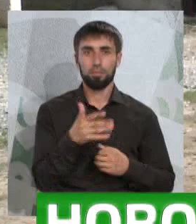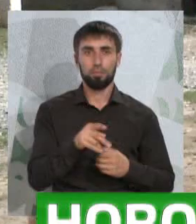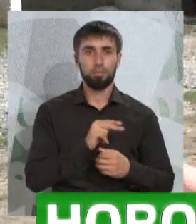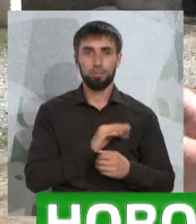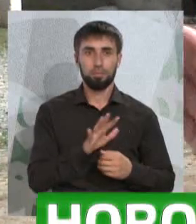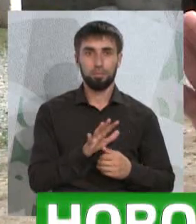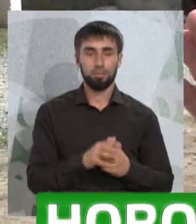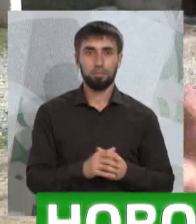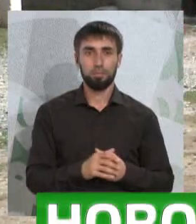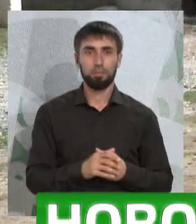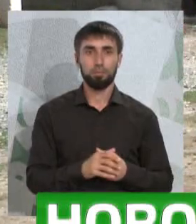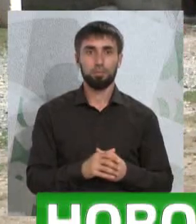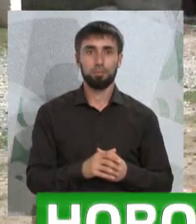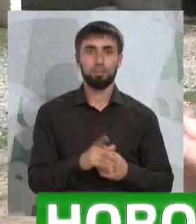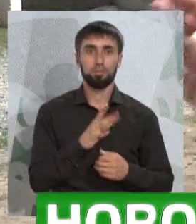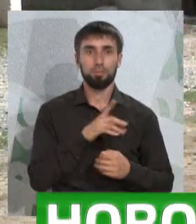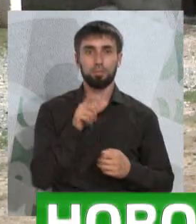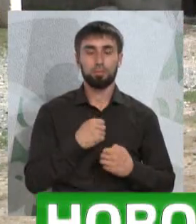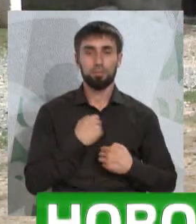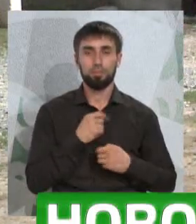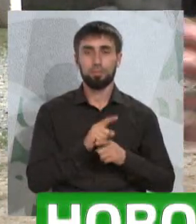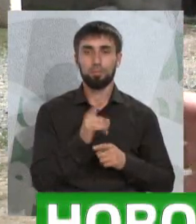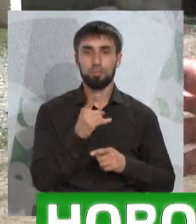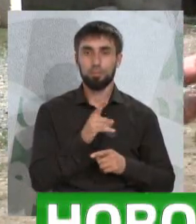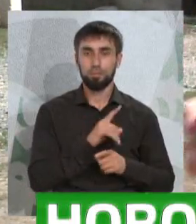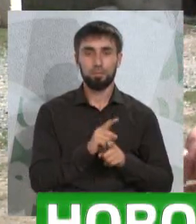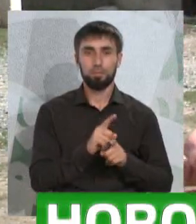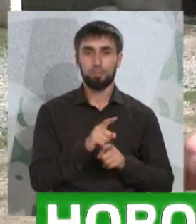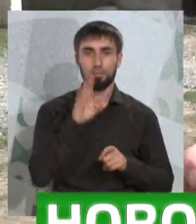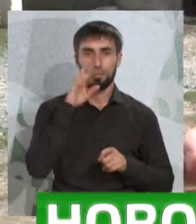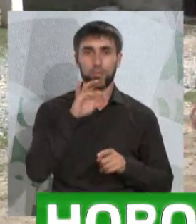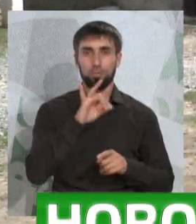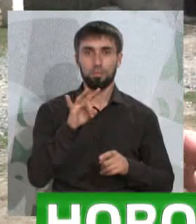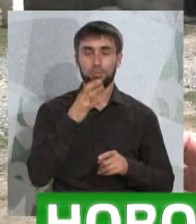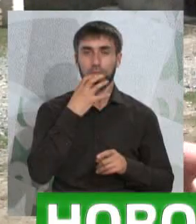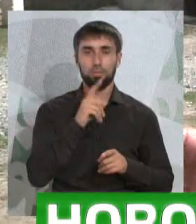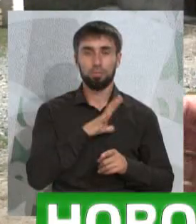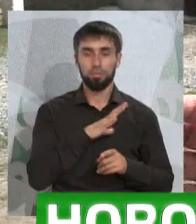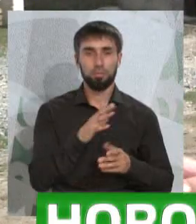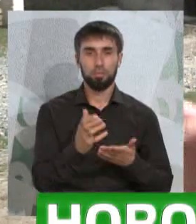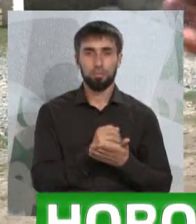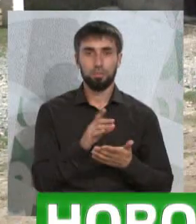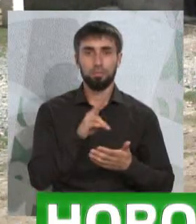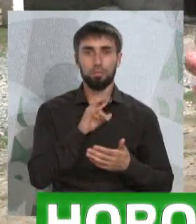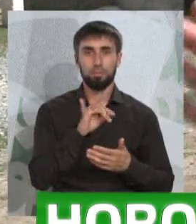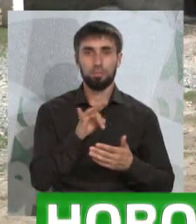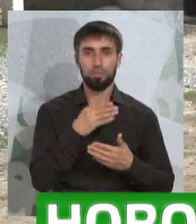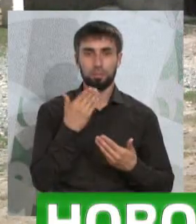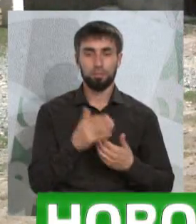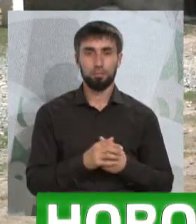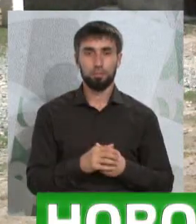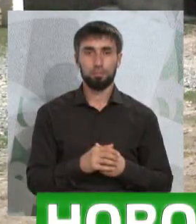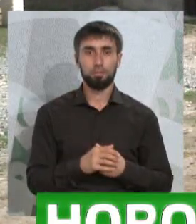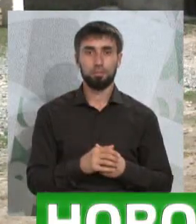схидуачхана. Берлучье, да, вот за более холод, мы дойдем мы здесь, если вода не бывает такой, что напор, а берлучье и